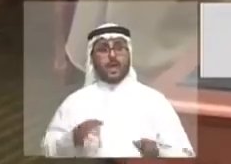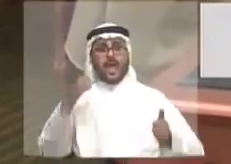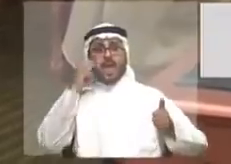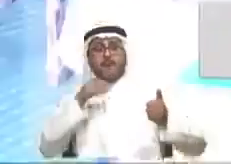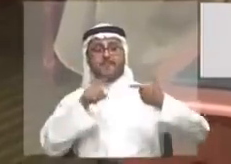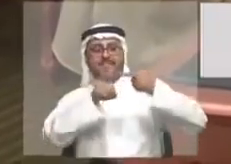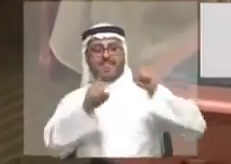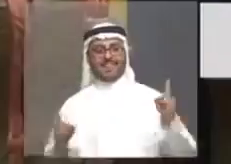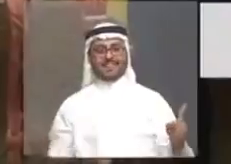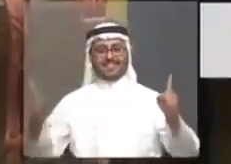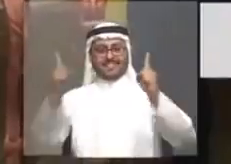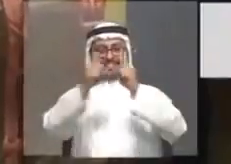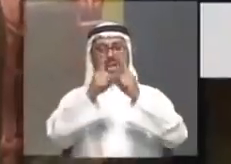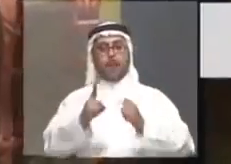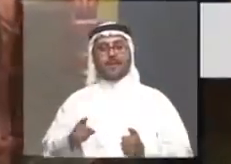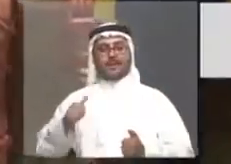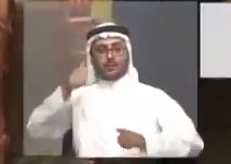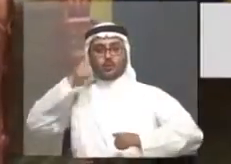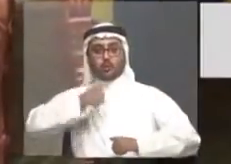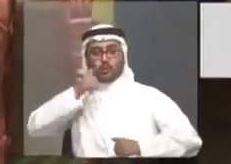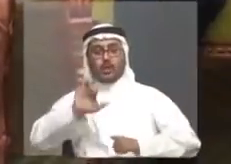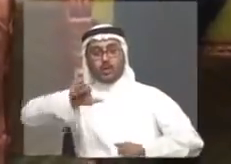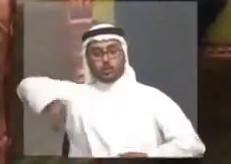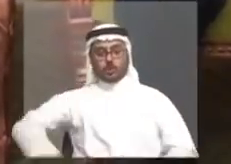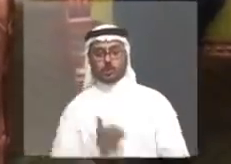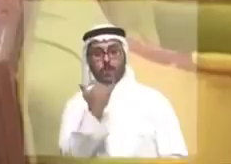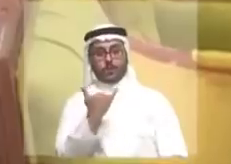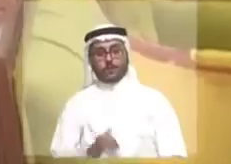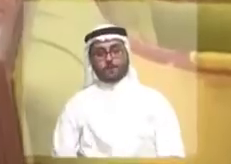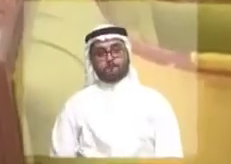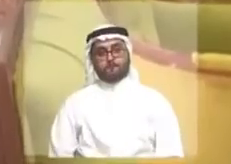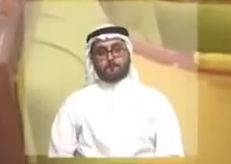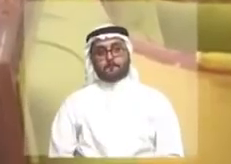وسمو ولي العهد يستقبل رئيسي السودان وجيبوتي.